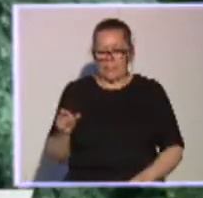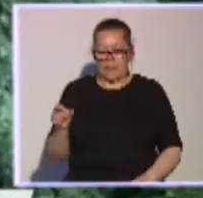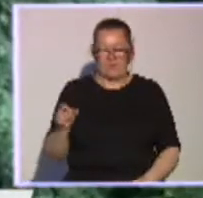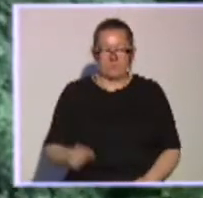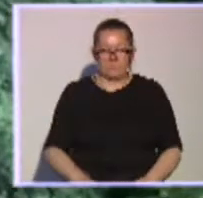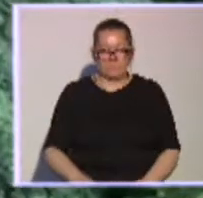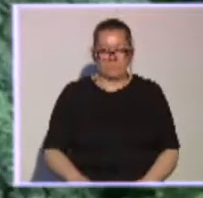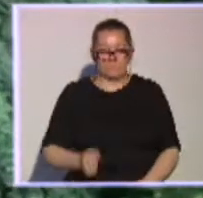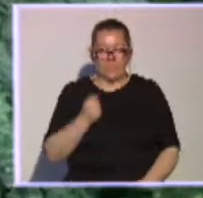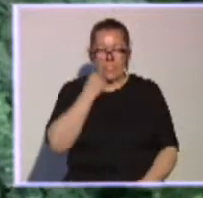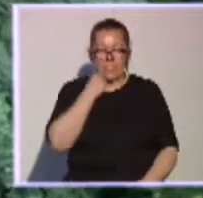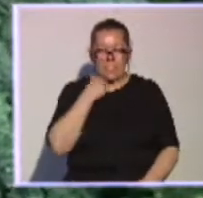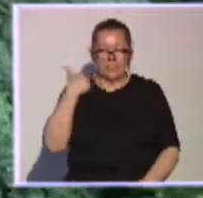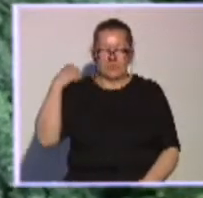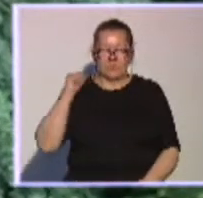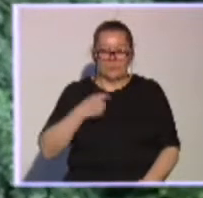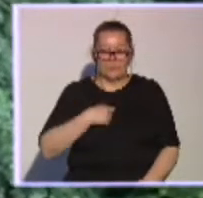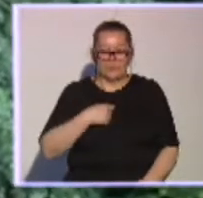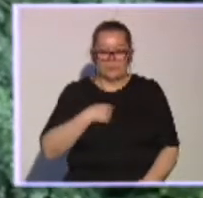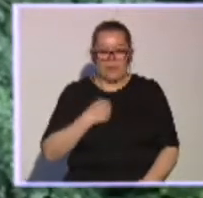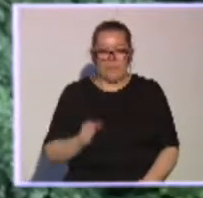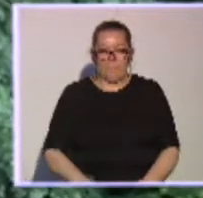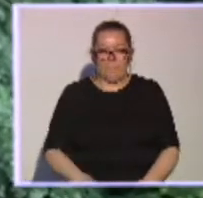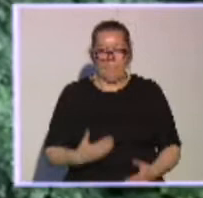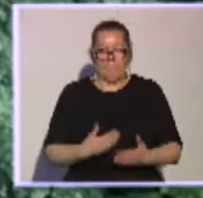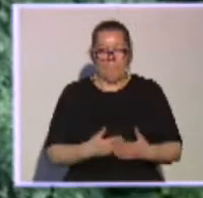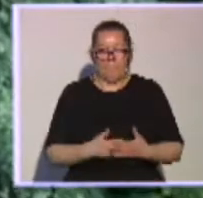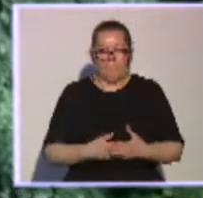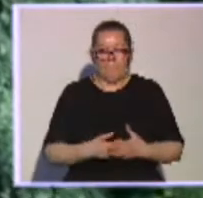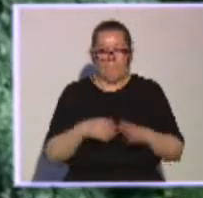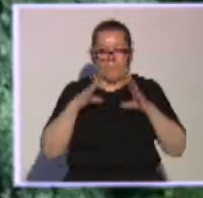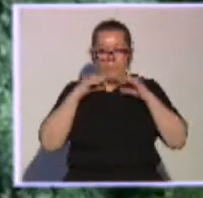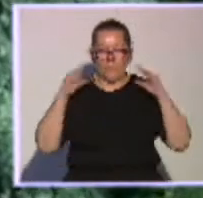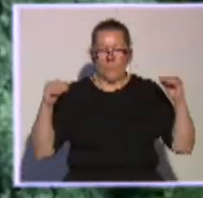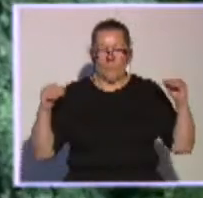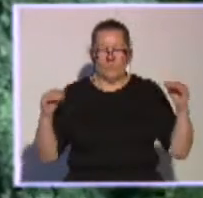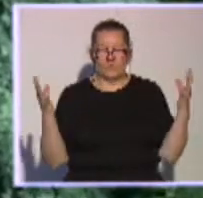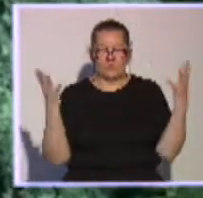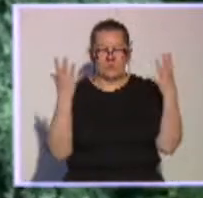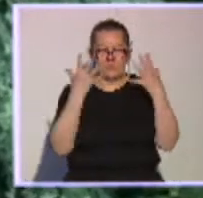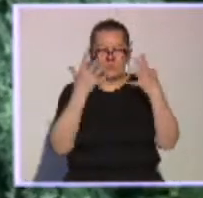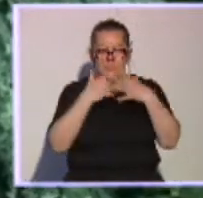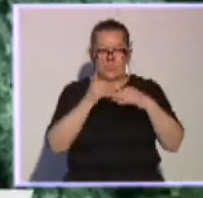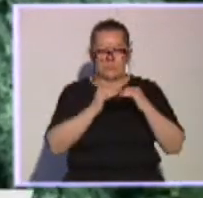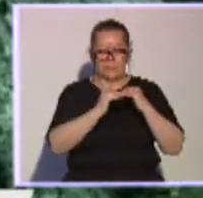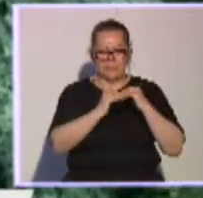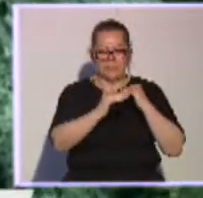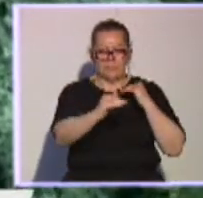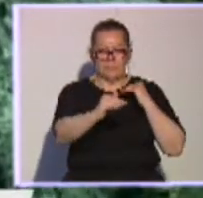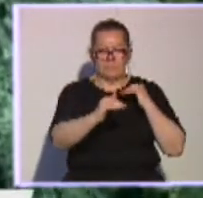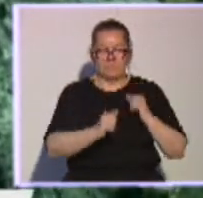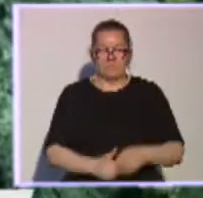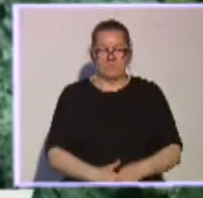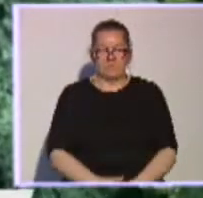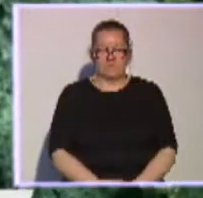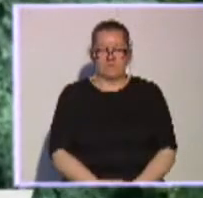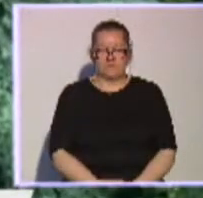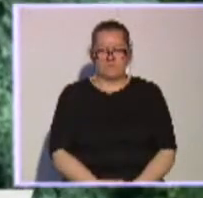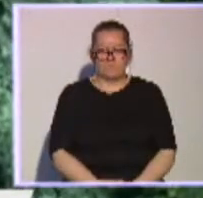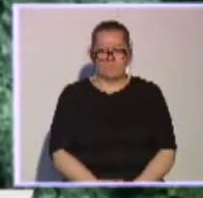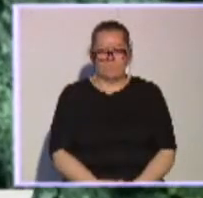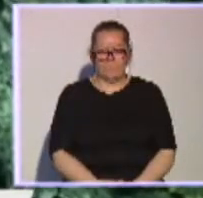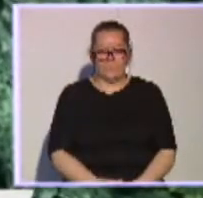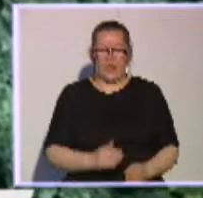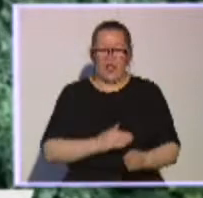putut executa misiunea pentru că a fost foarte multă ceață la nivelul solului în acea zonă și a fost